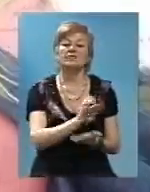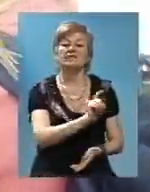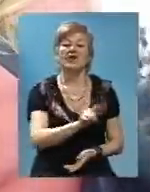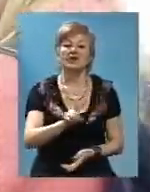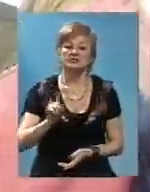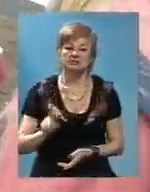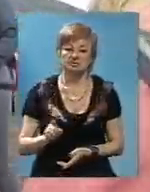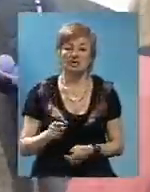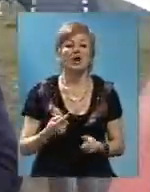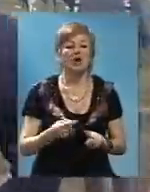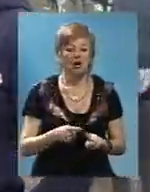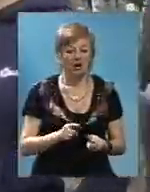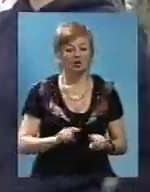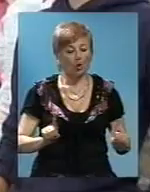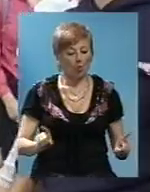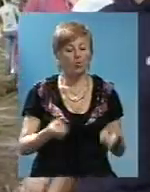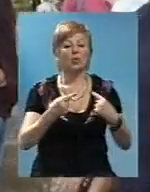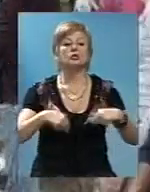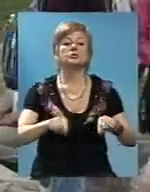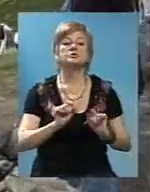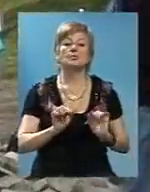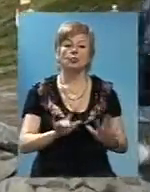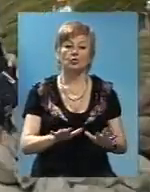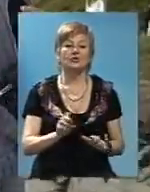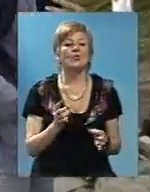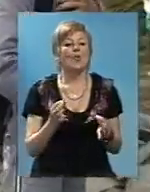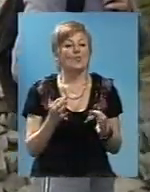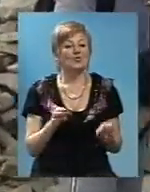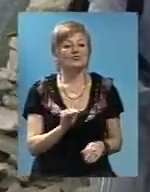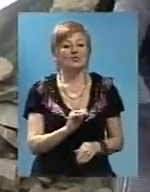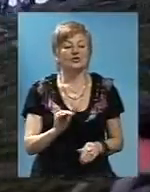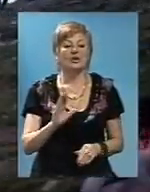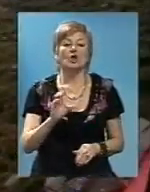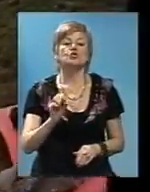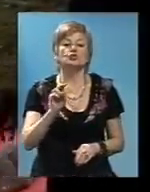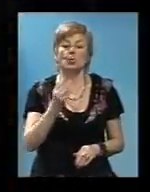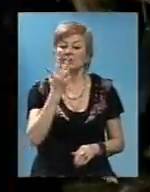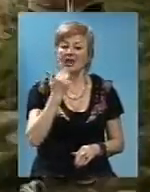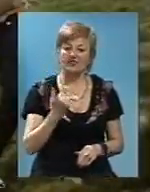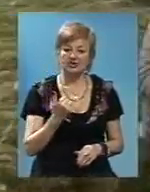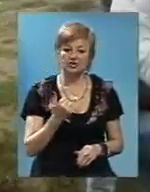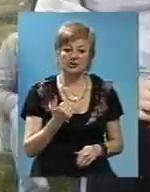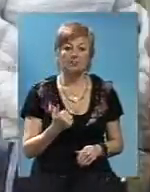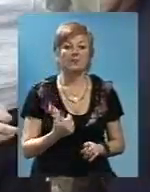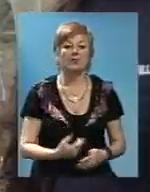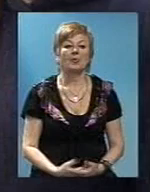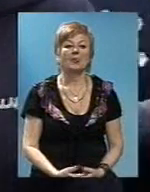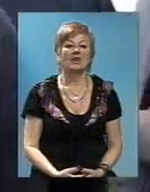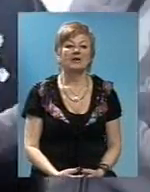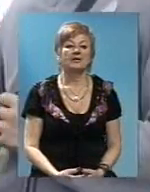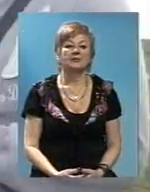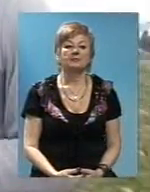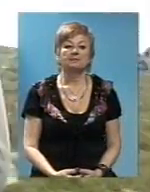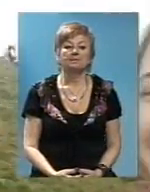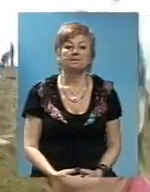дещо подовжило організаційний процес, але дозволило дітям проявити соціальні навички. Говорять Василь Волков та Марія